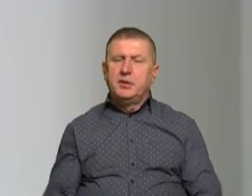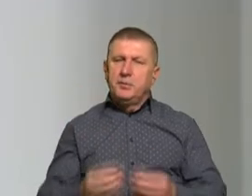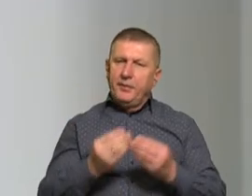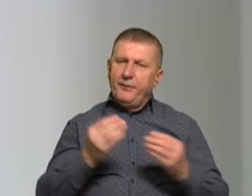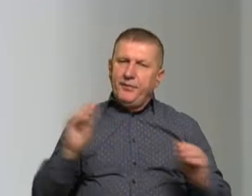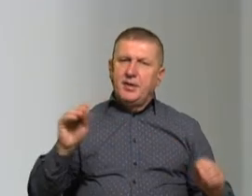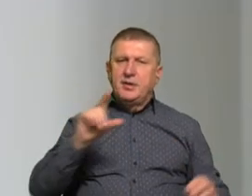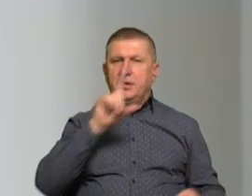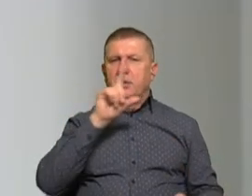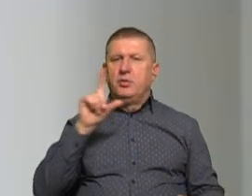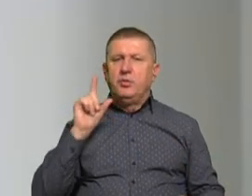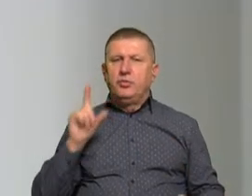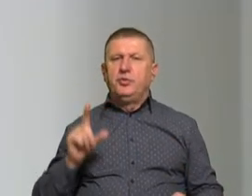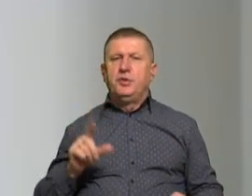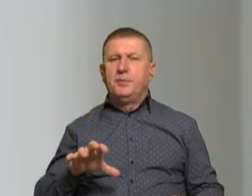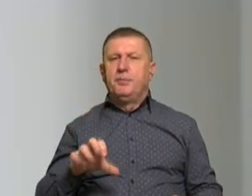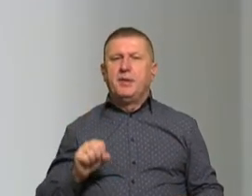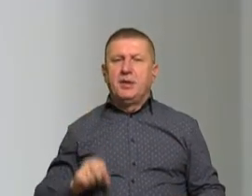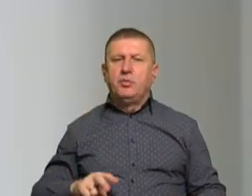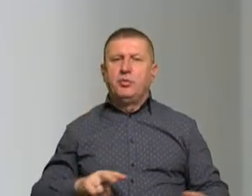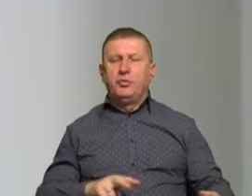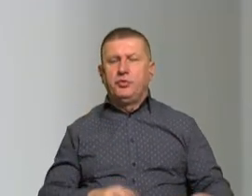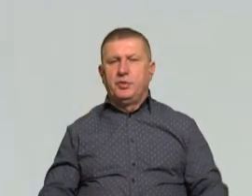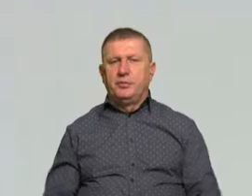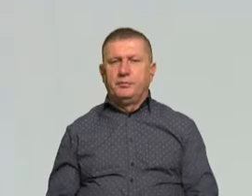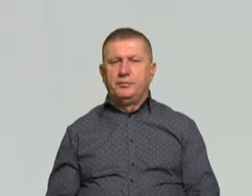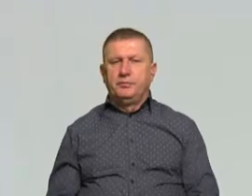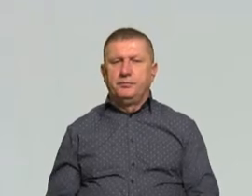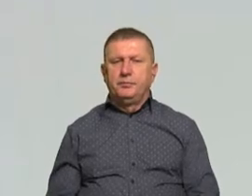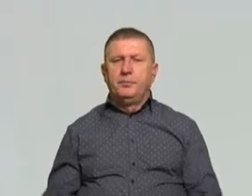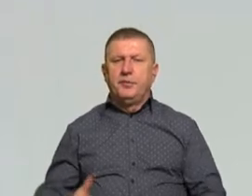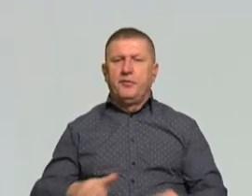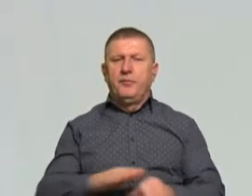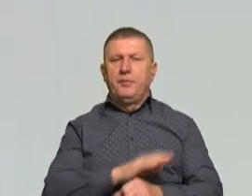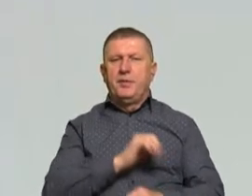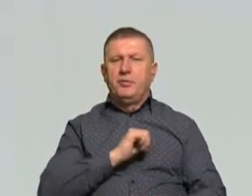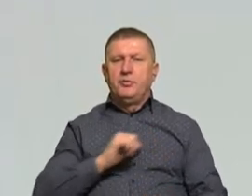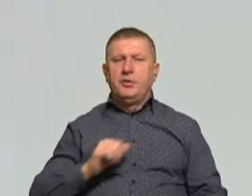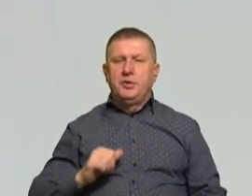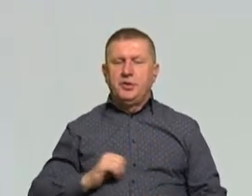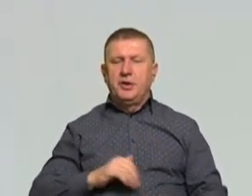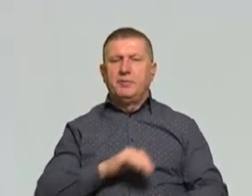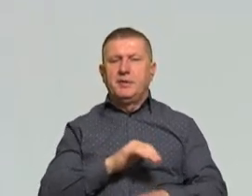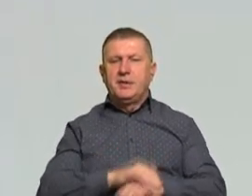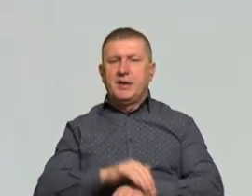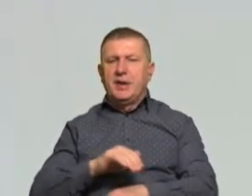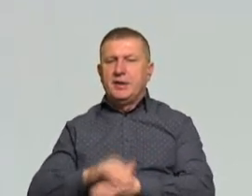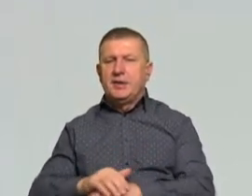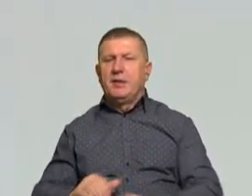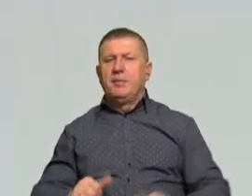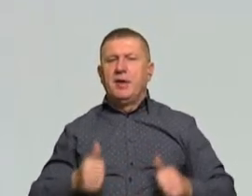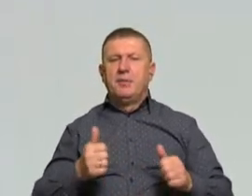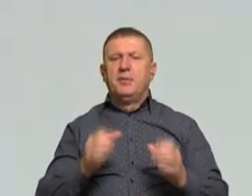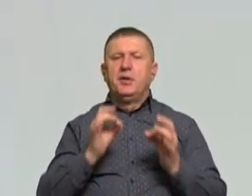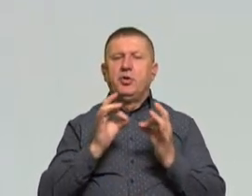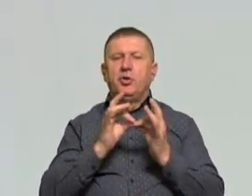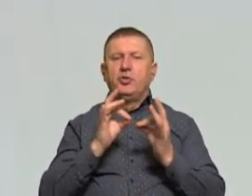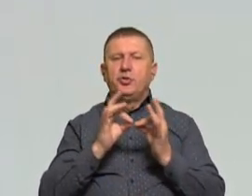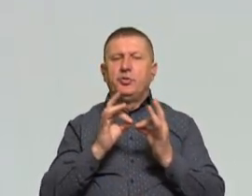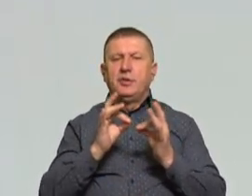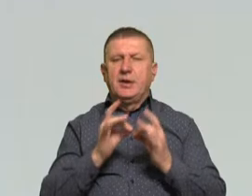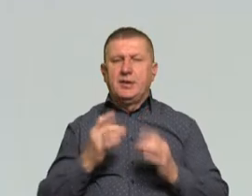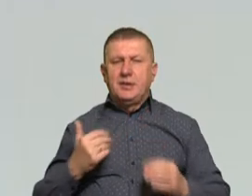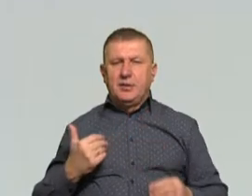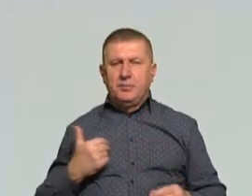osób brało udział w konsultacjach społecznych? No ja tutaj się w pełni zgadzam z poprzednikami, czyli żeby takie konsultacje w ogóle miały sens,